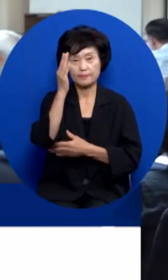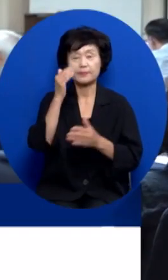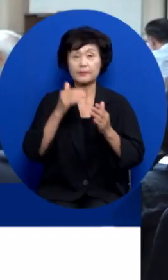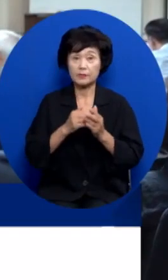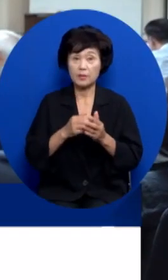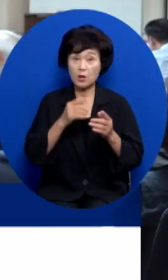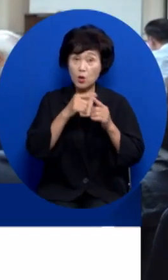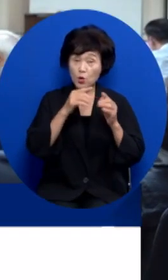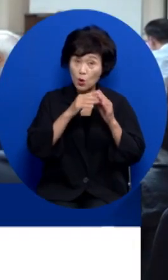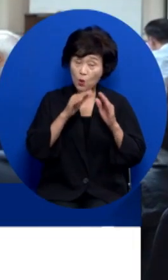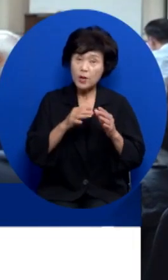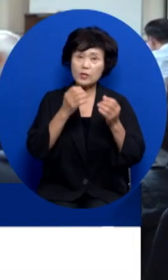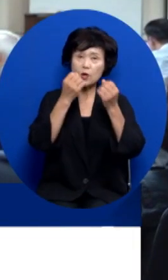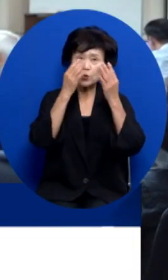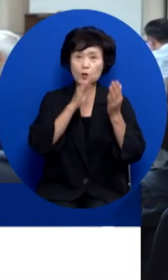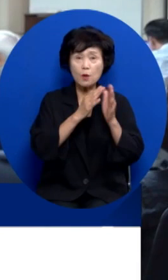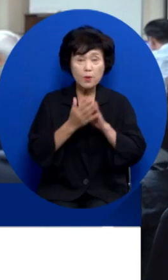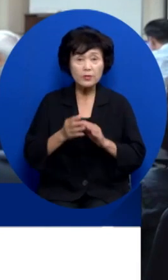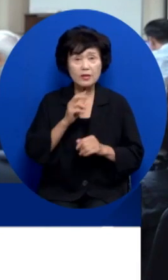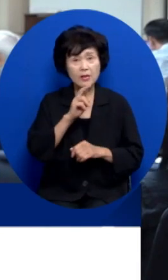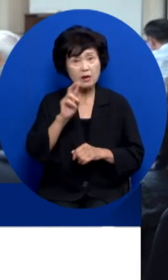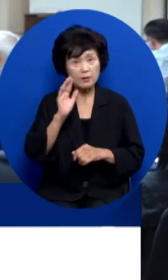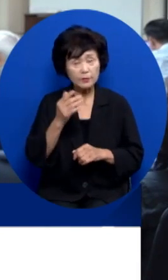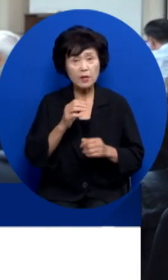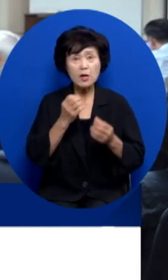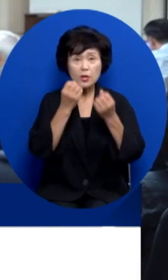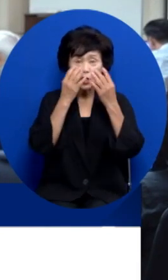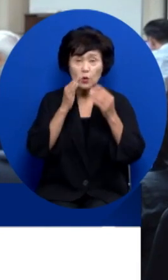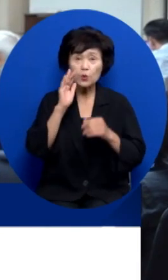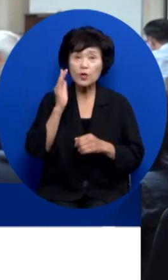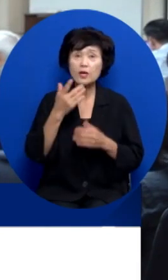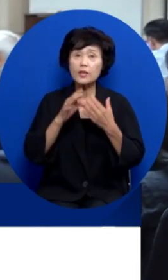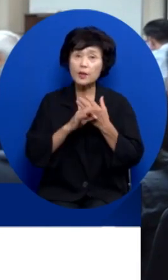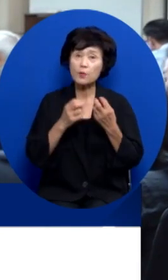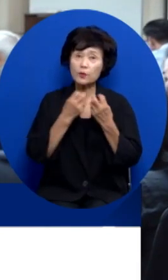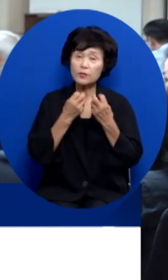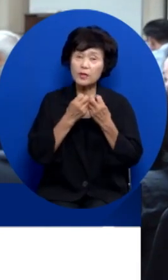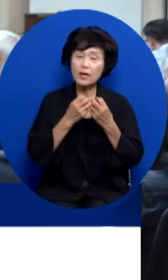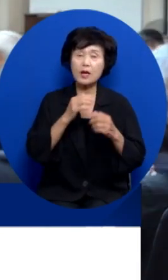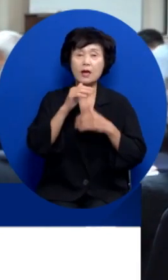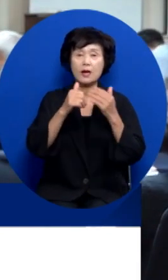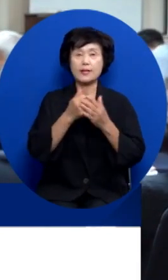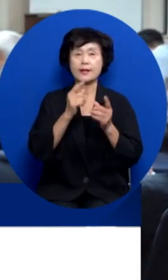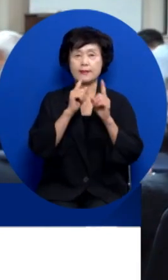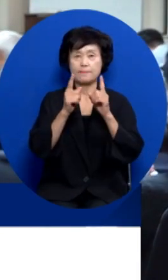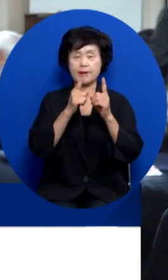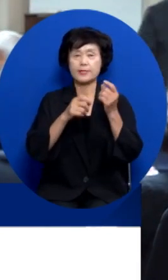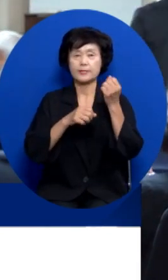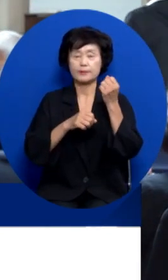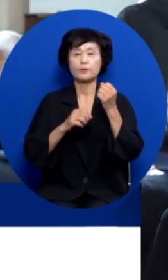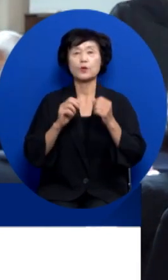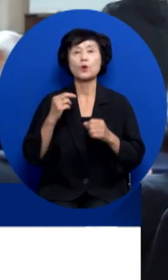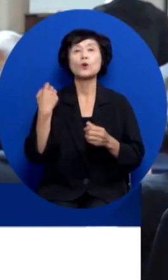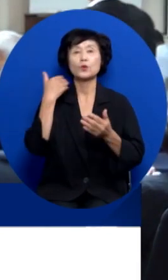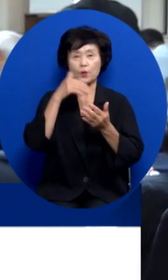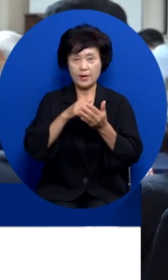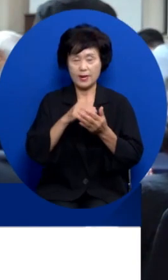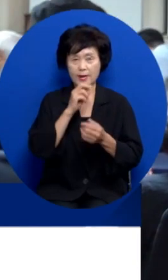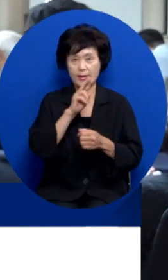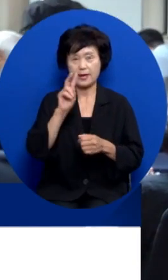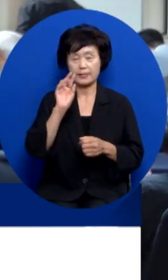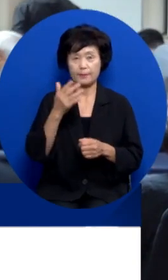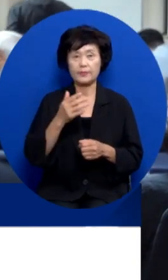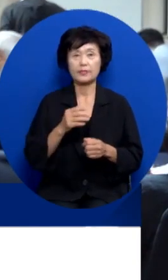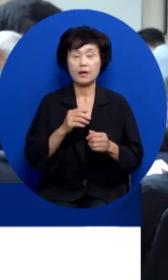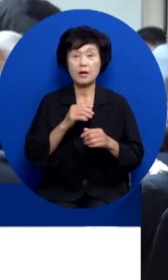새로워져야 사는데 어떻게 새로워지느냐? 말씀으로 돌아가야 되거든요. 초대교회로 돌아가자.